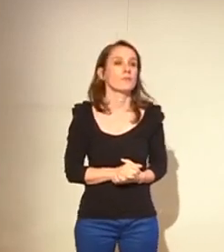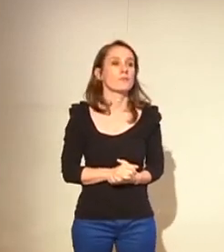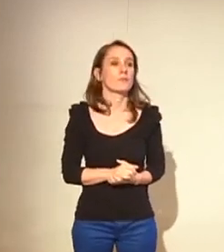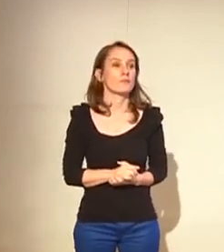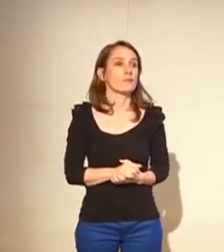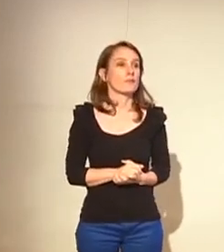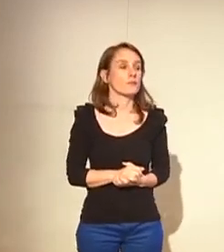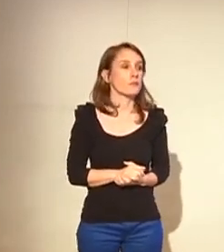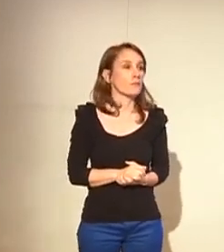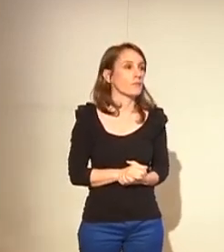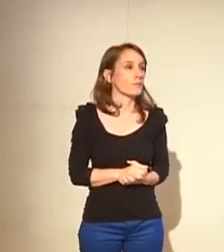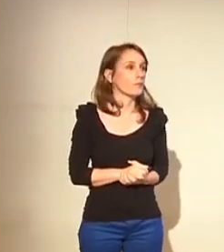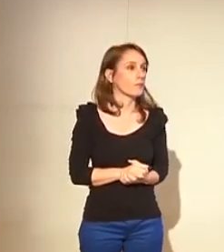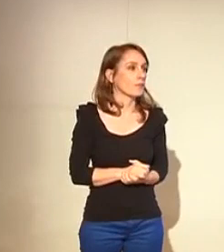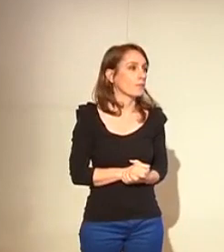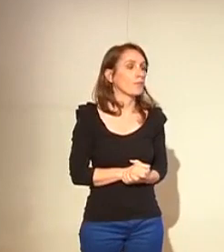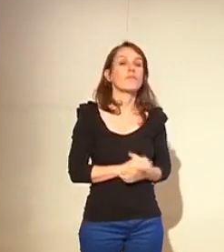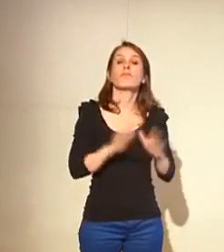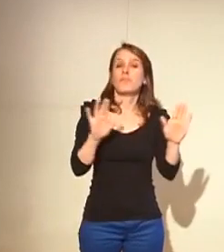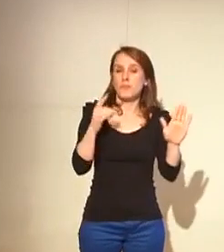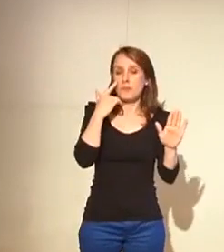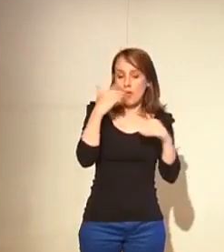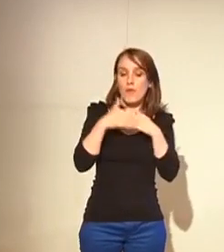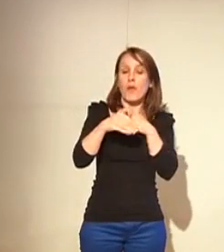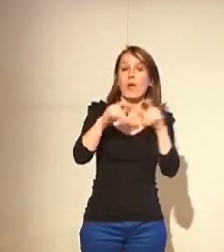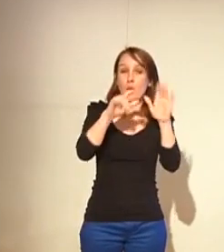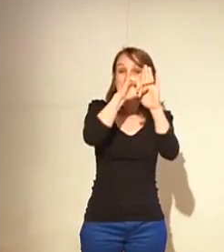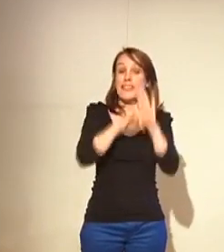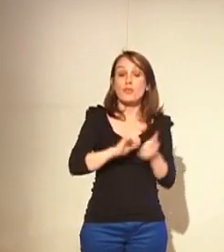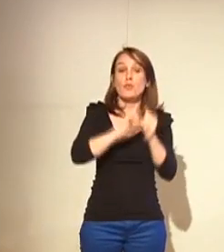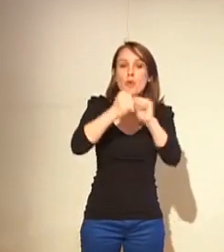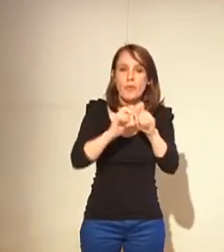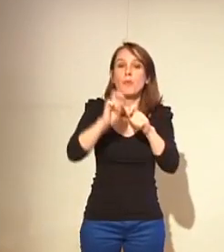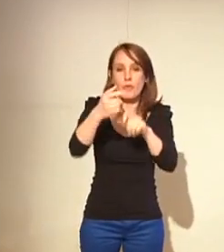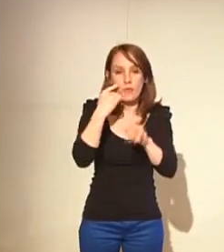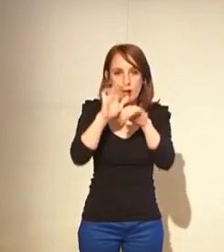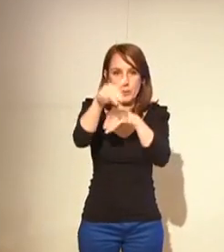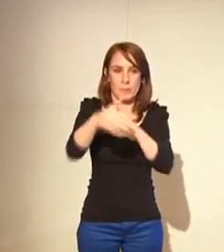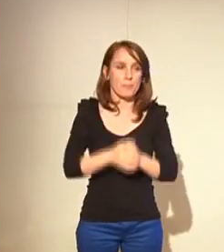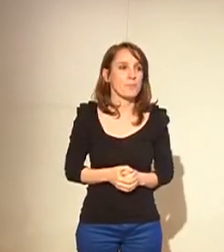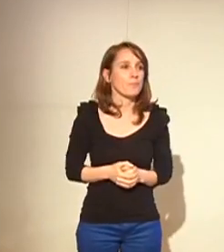voilà ser rienous ver une fois que les stat pour modifier devons